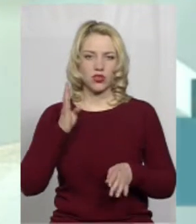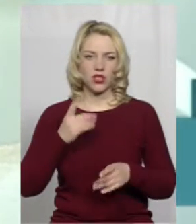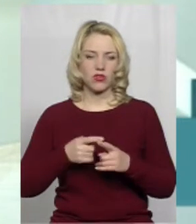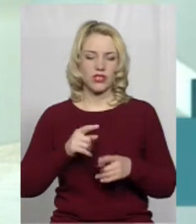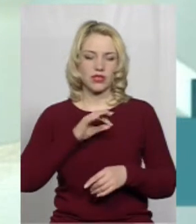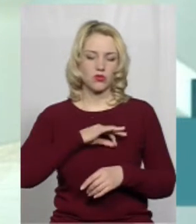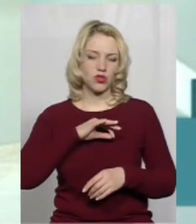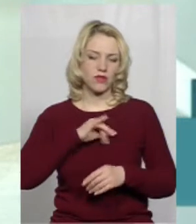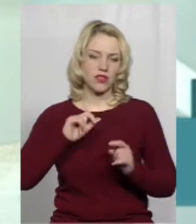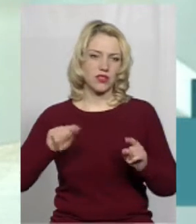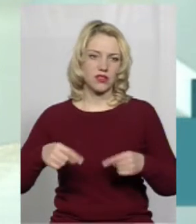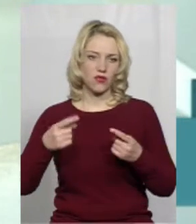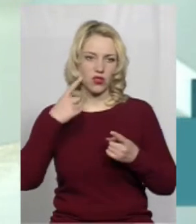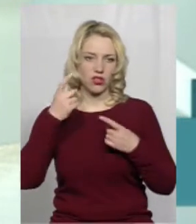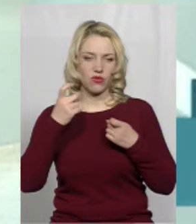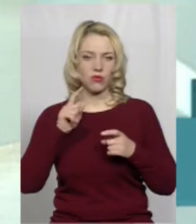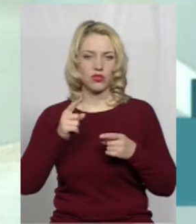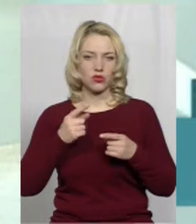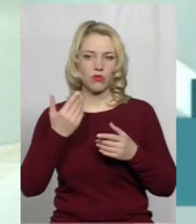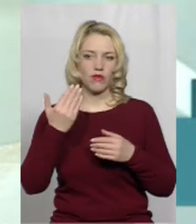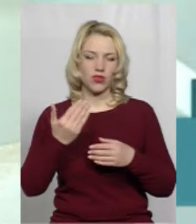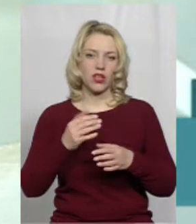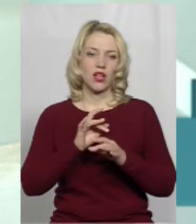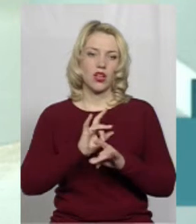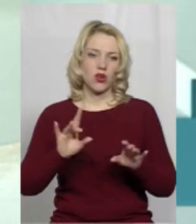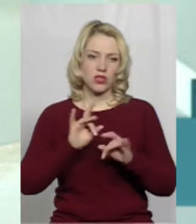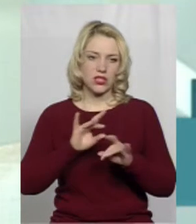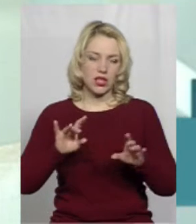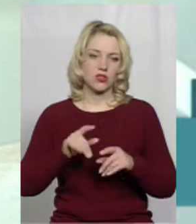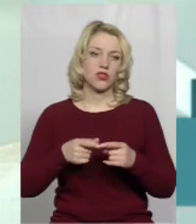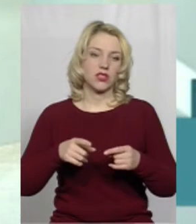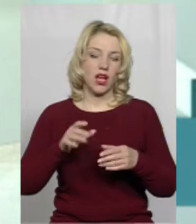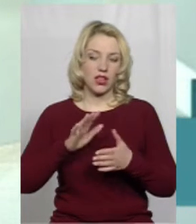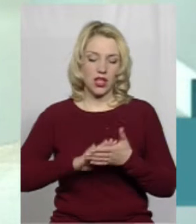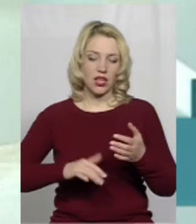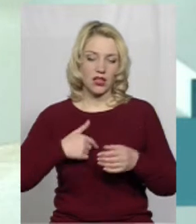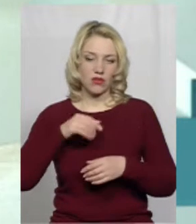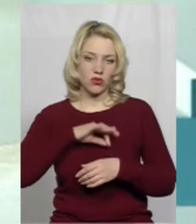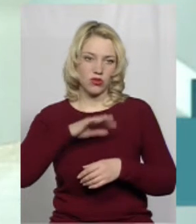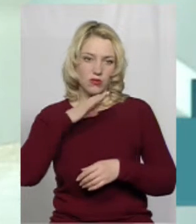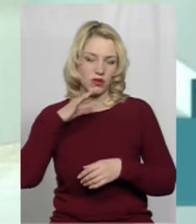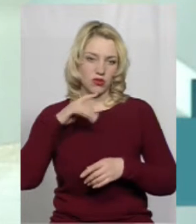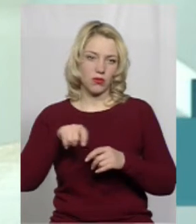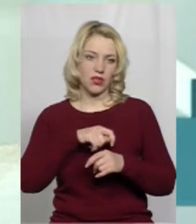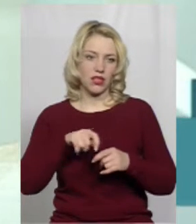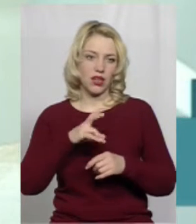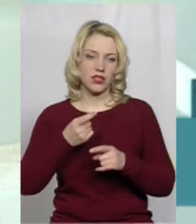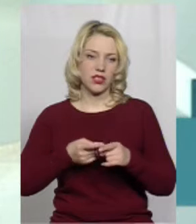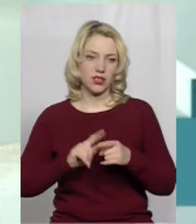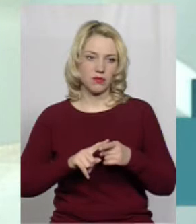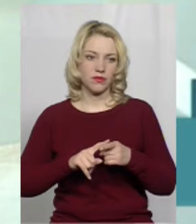це споживання і створення інформації, тому вони розказують. Далі я використовую дуже багато матеріалів, над